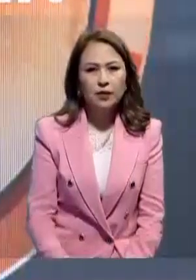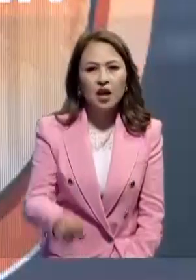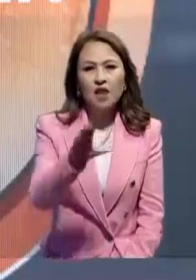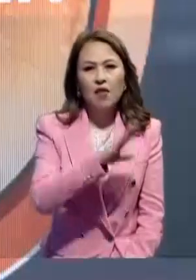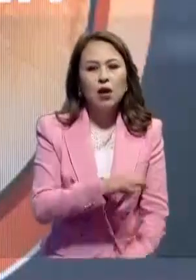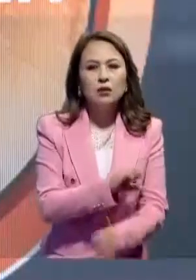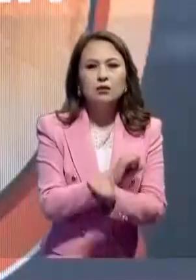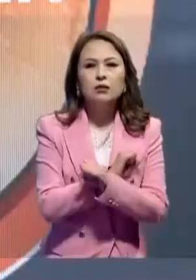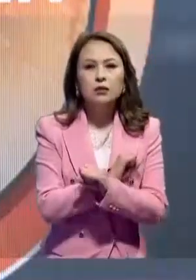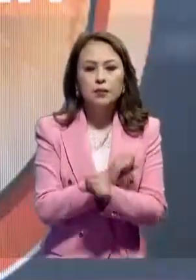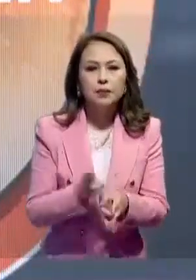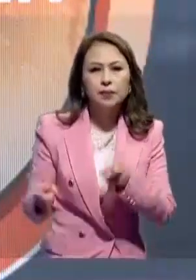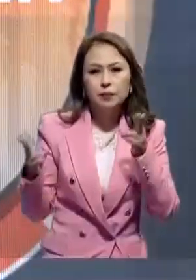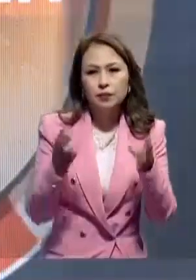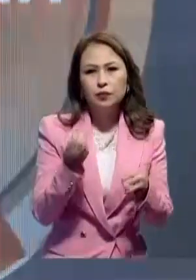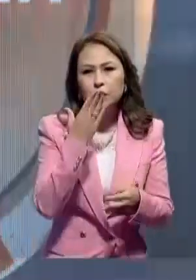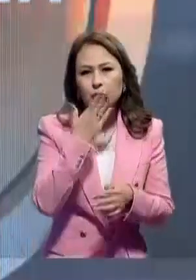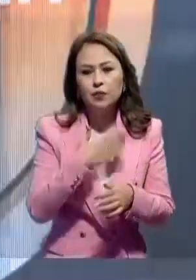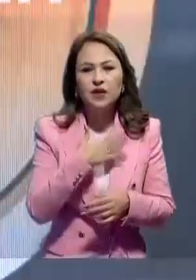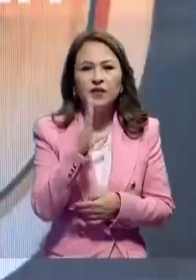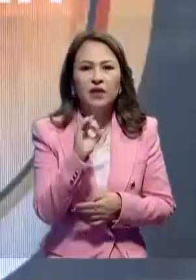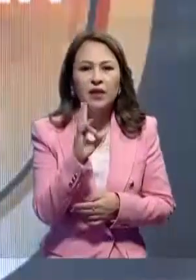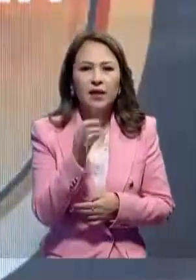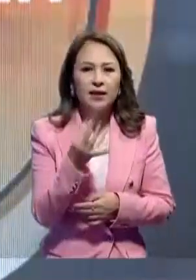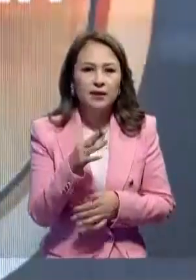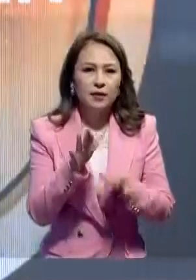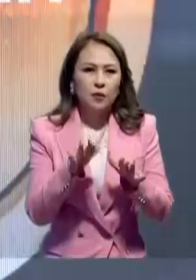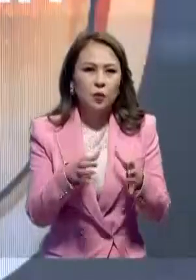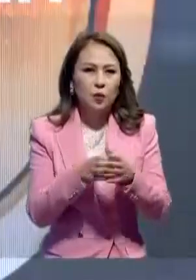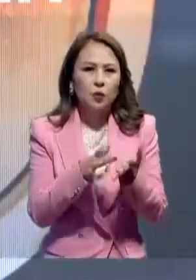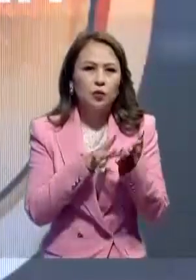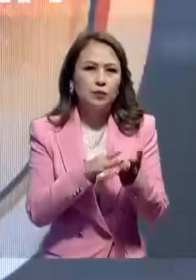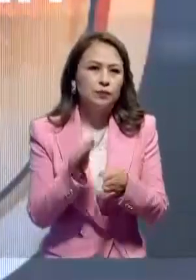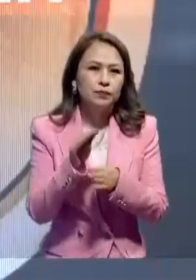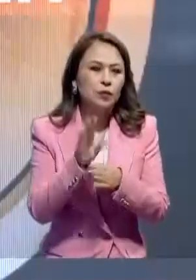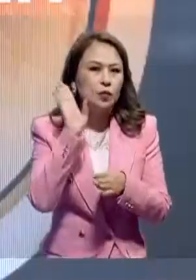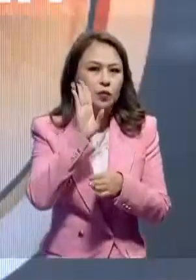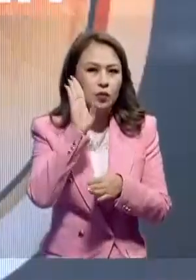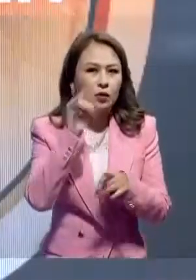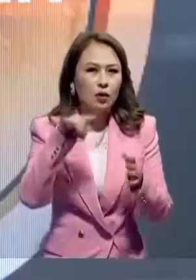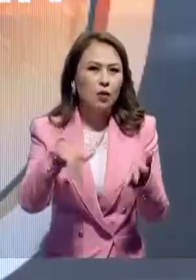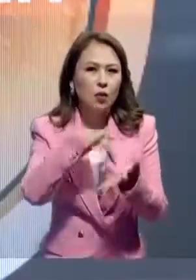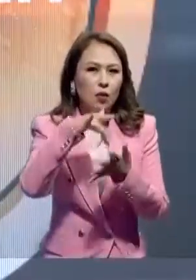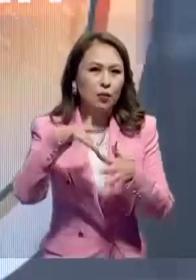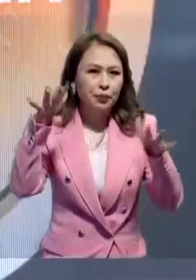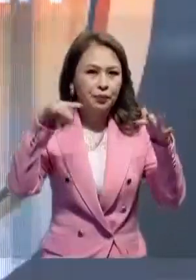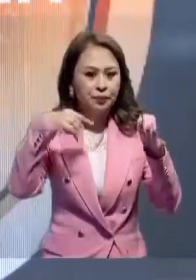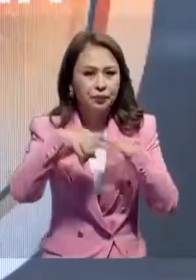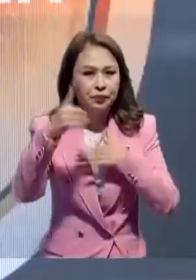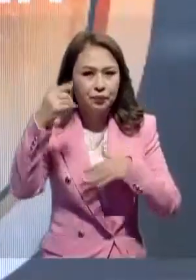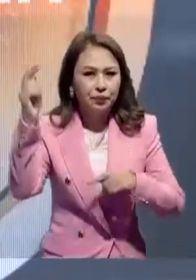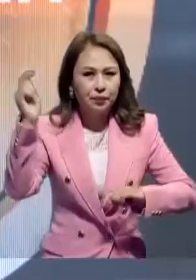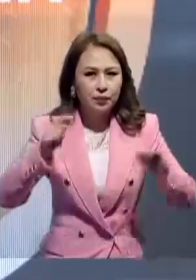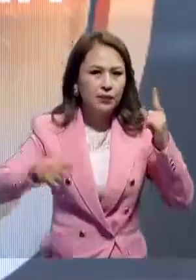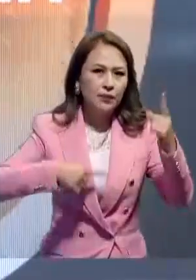Еуропаға демалуға барғандардың тағы бір сүйікті орны Венеция билігіде туристік алым енгізеді. Су үстіндегі қалаға бір күнге келген